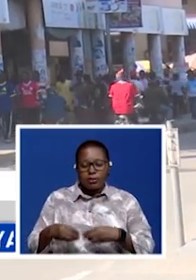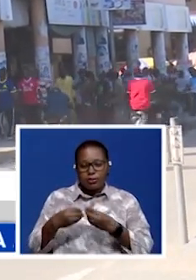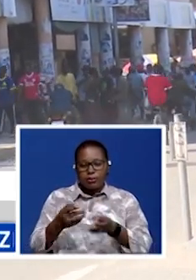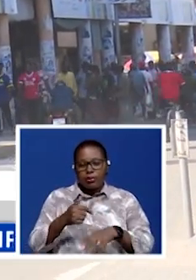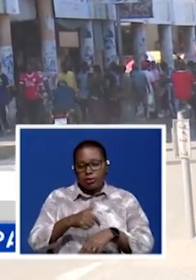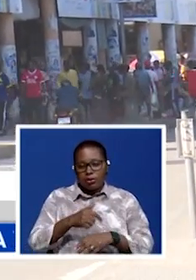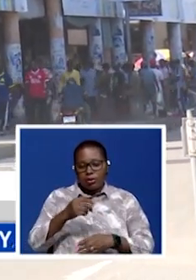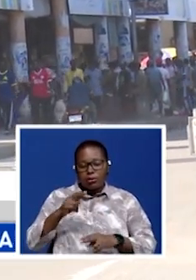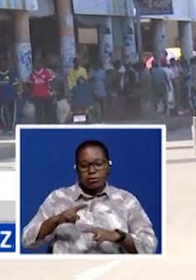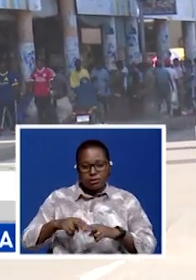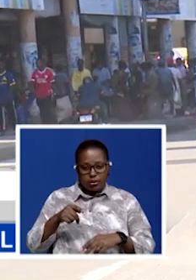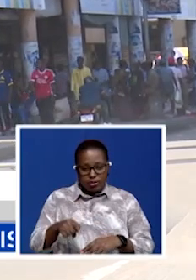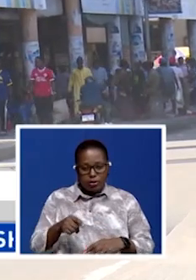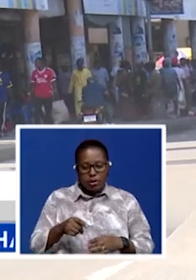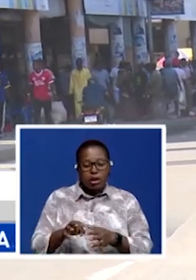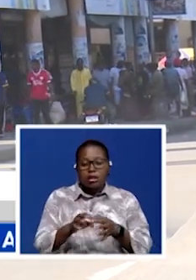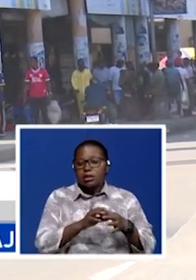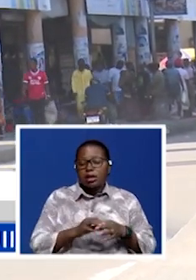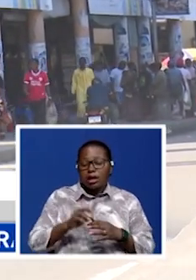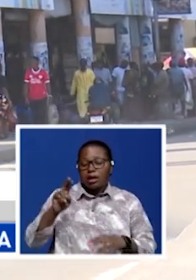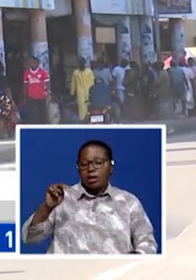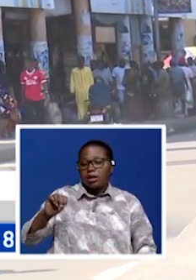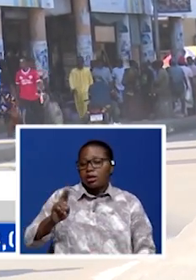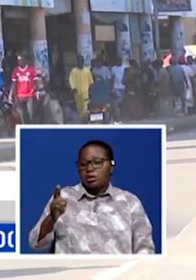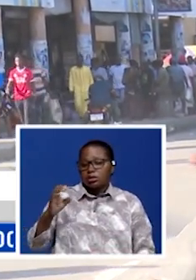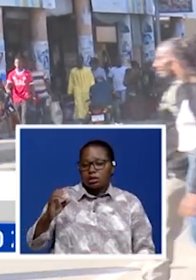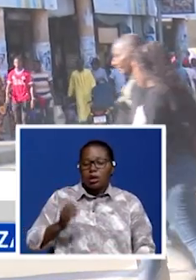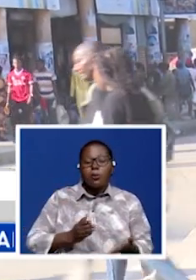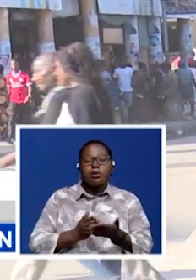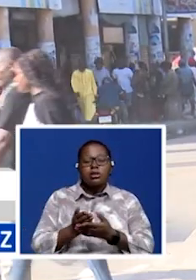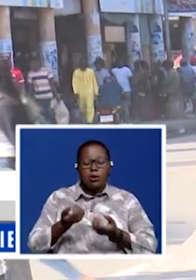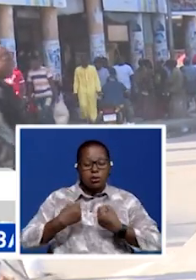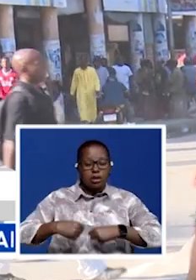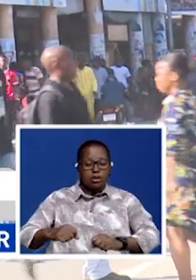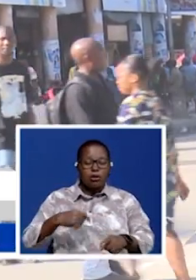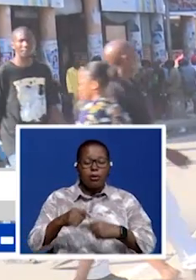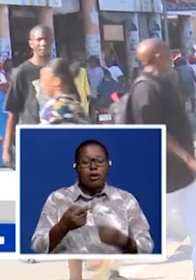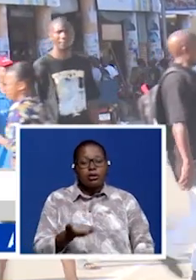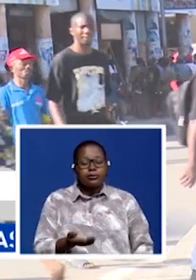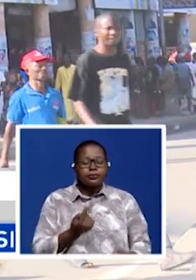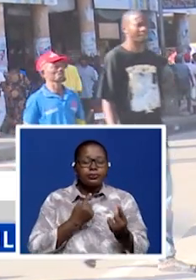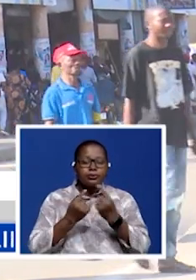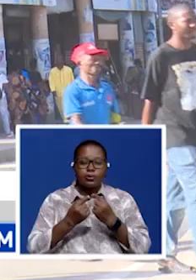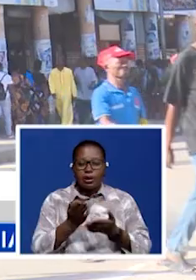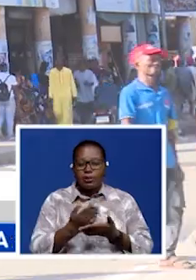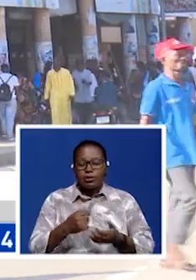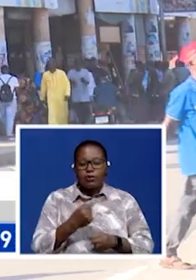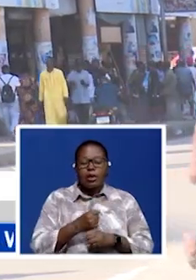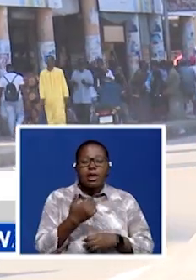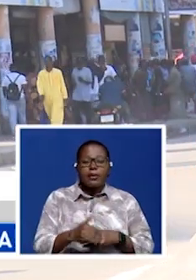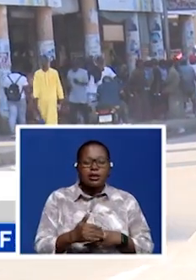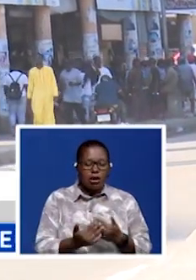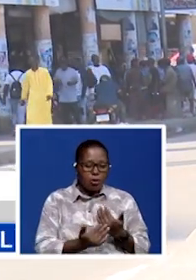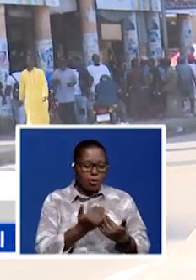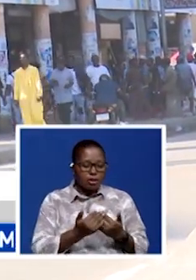nyumba la taifa nhc kwa ajili ya kupisha utekelezaji wa mradi huo na tumefika hapa tumezungumza na baadhi Ya wafanyibiashara